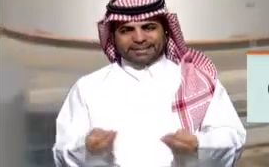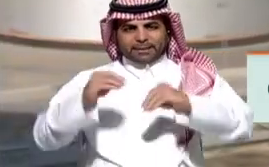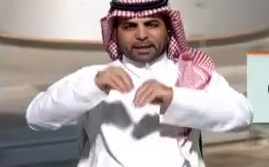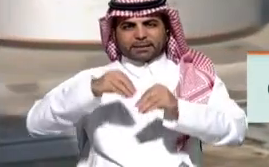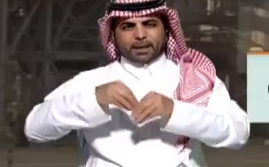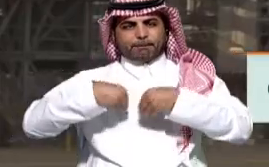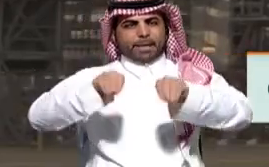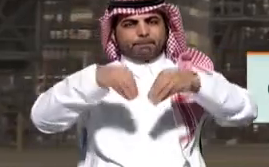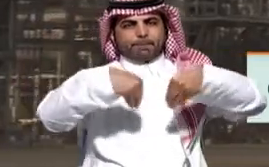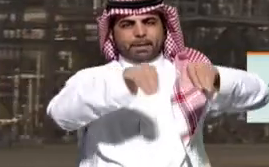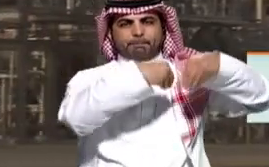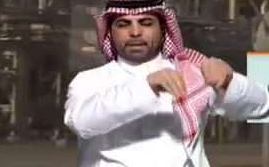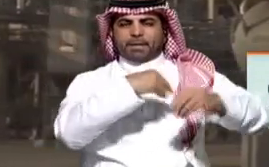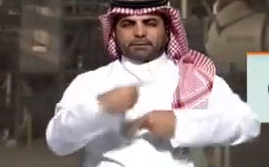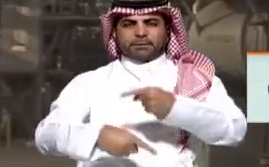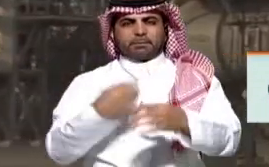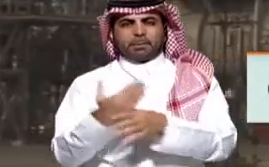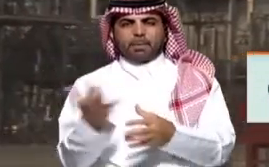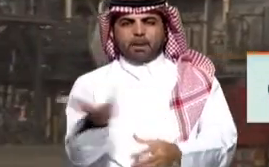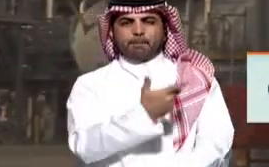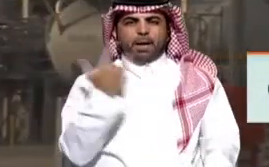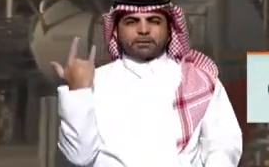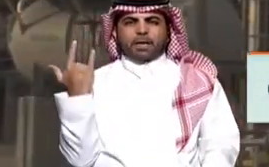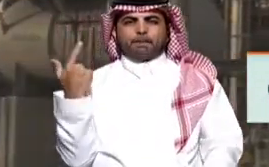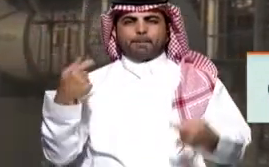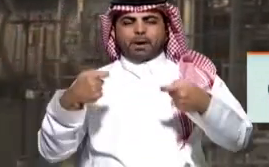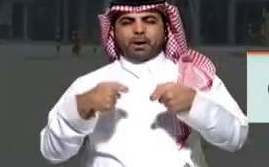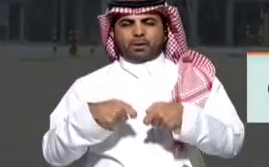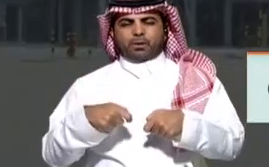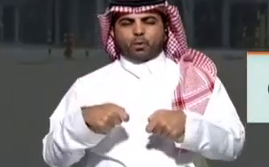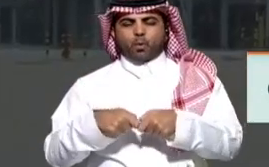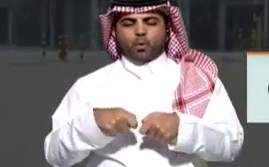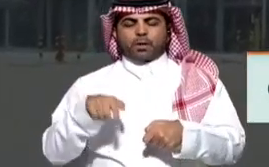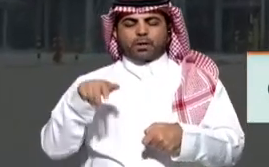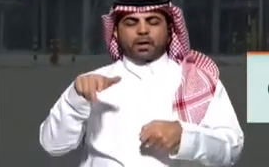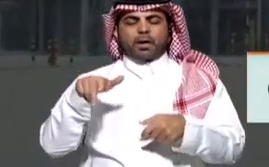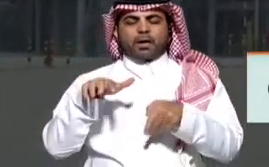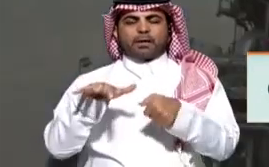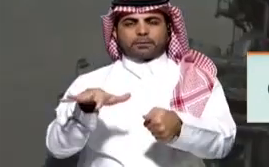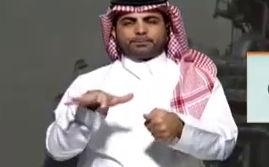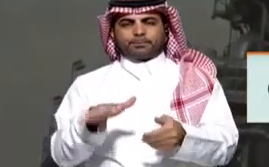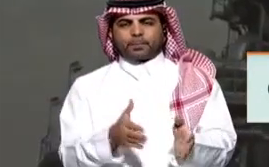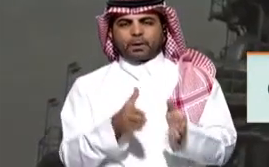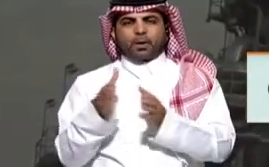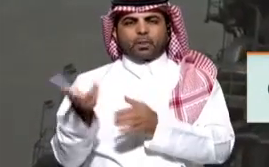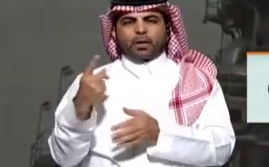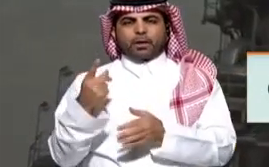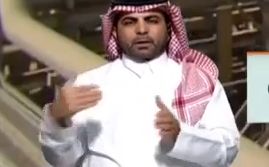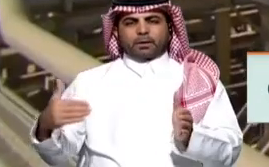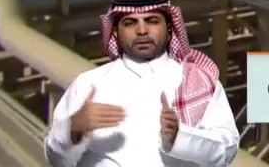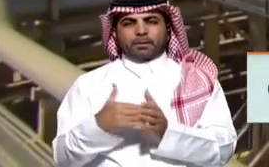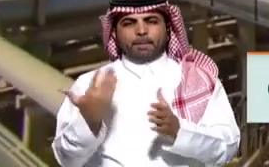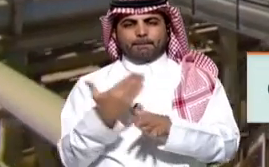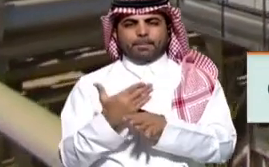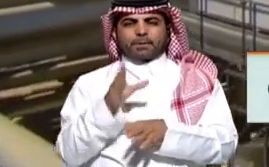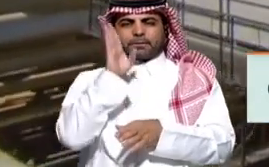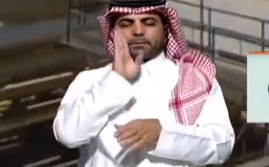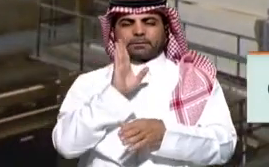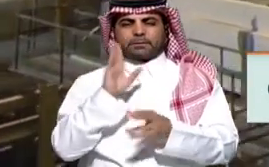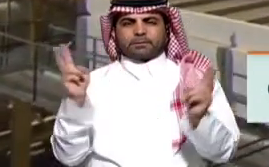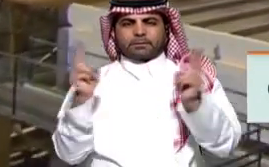الخام لتتجاوز 10 ملايين برميل يوميا ابتداء من مايو مع تقليل الاعتماد على الخام